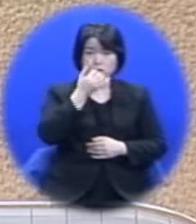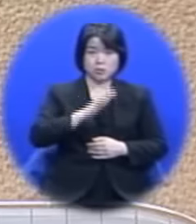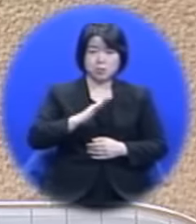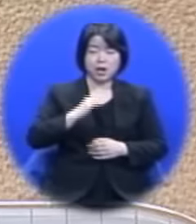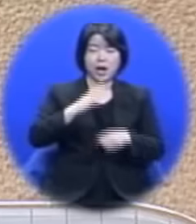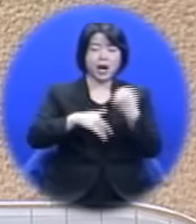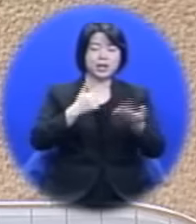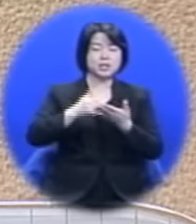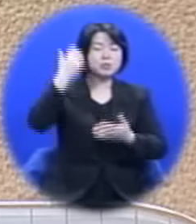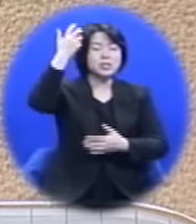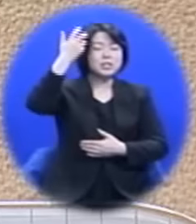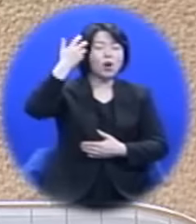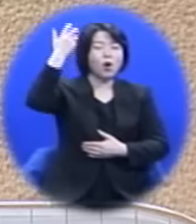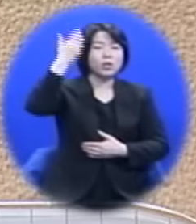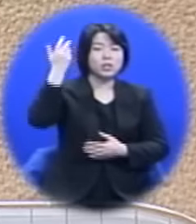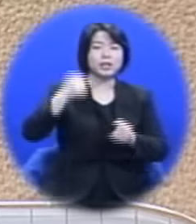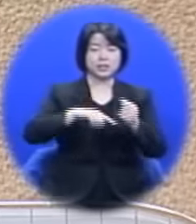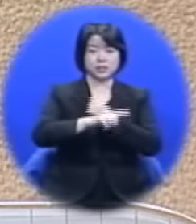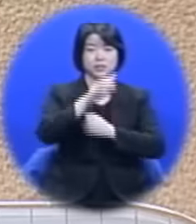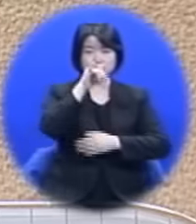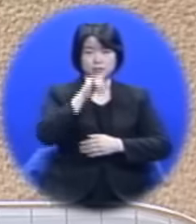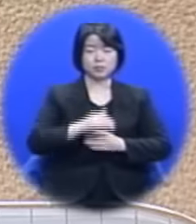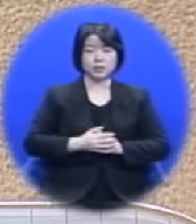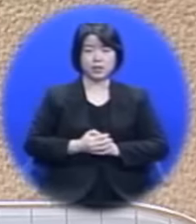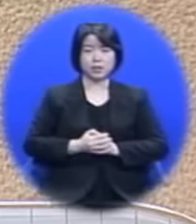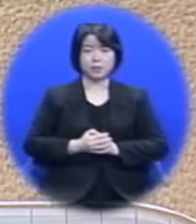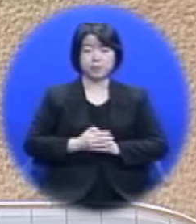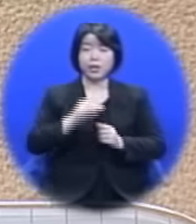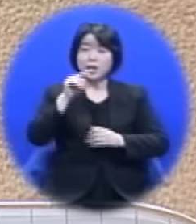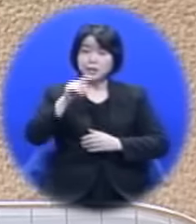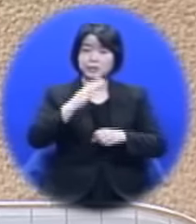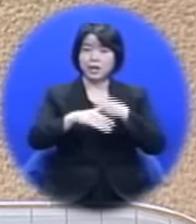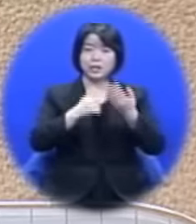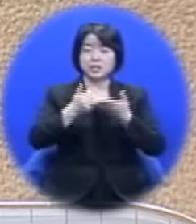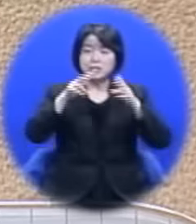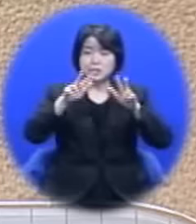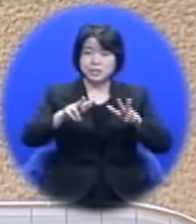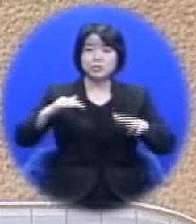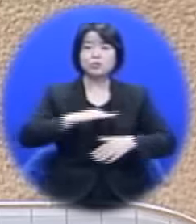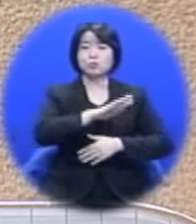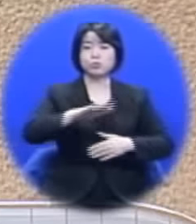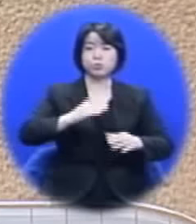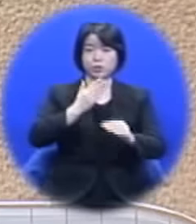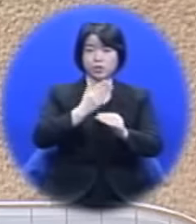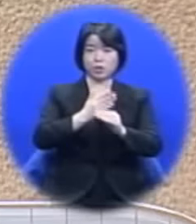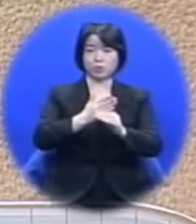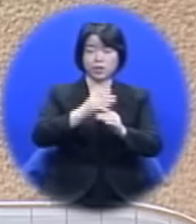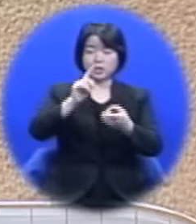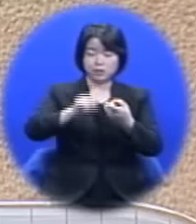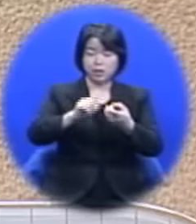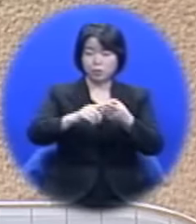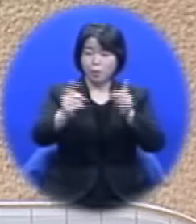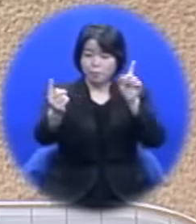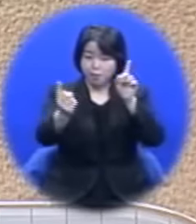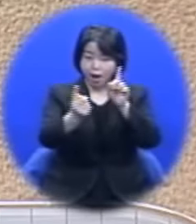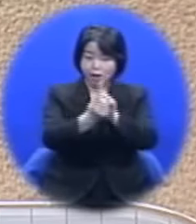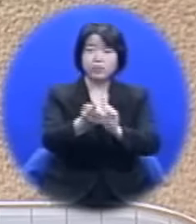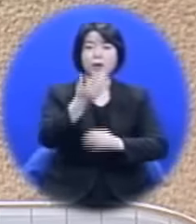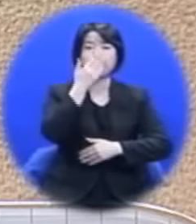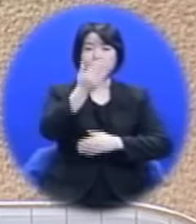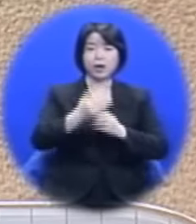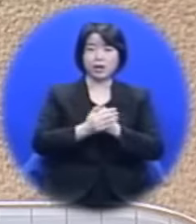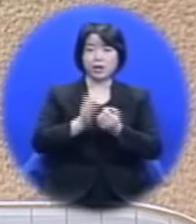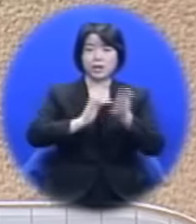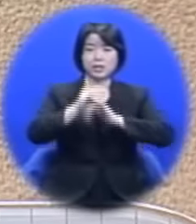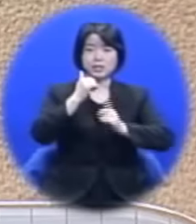뜻이에요 그 하나님은 지금 우리 가운데 그대로 만나지는 분입니다